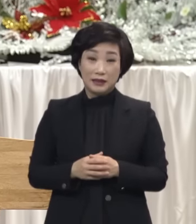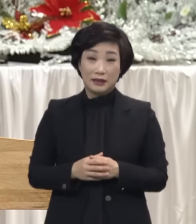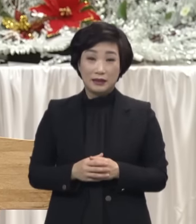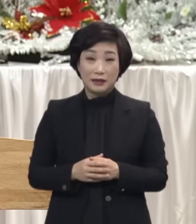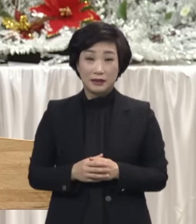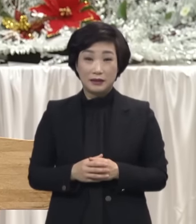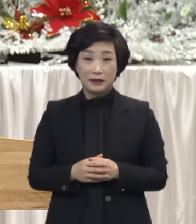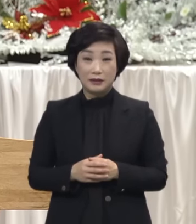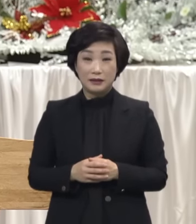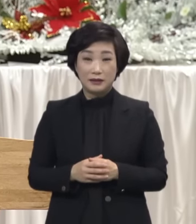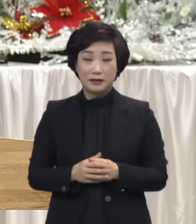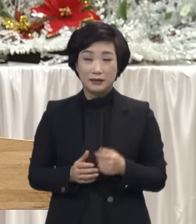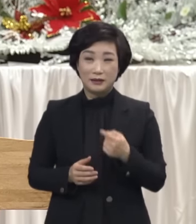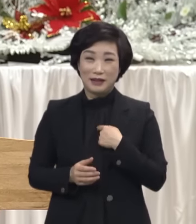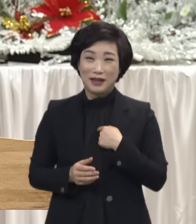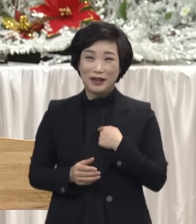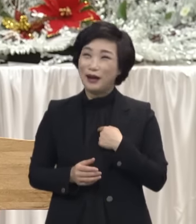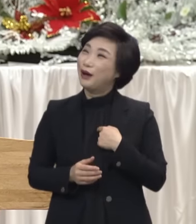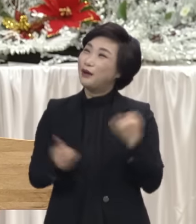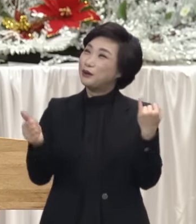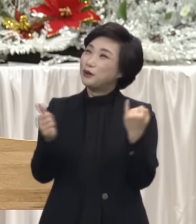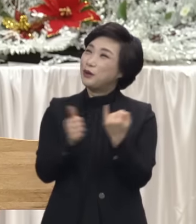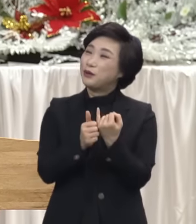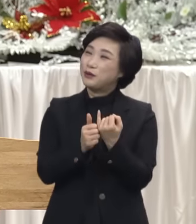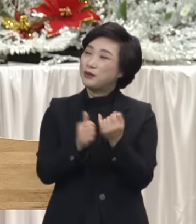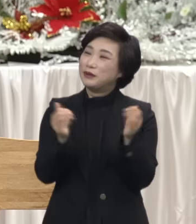한번 제가 결혼 오고